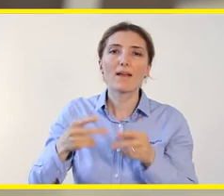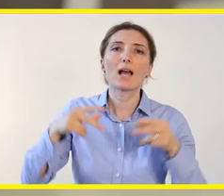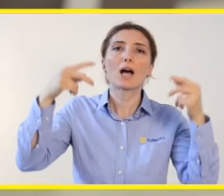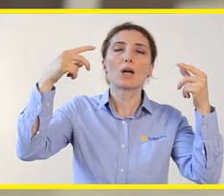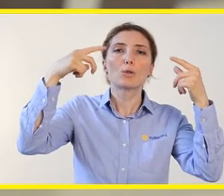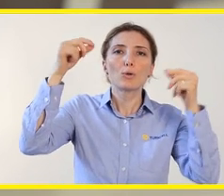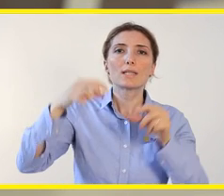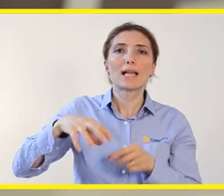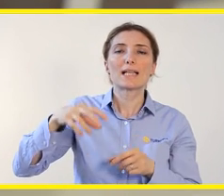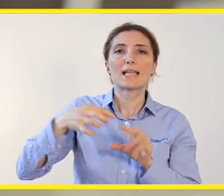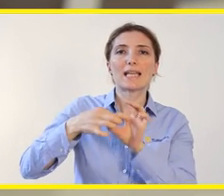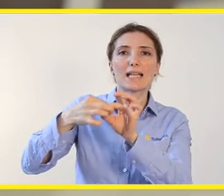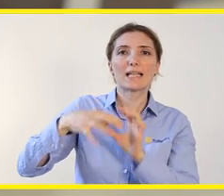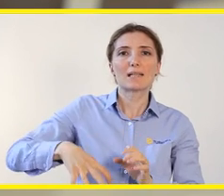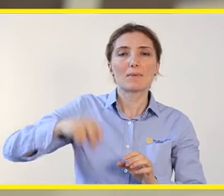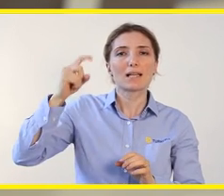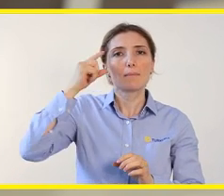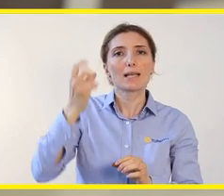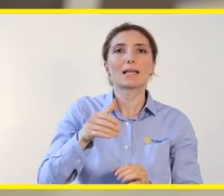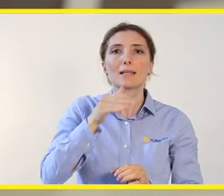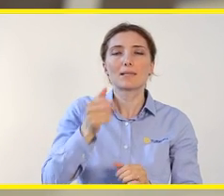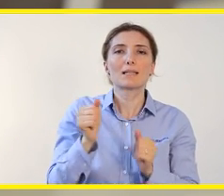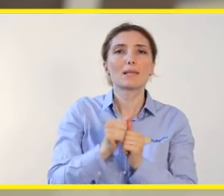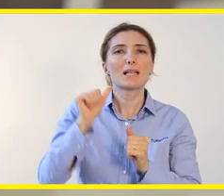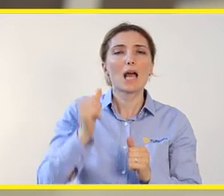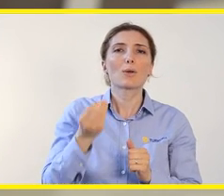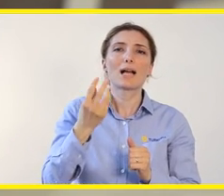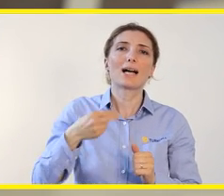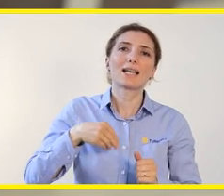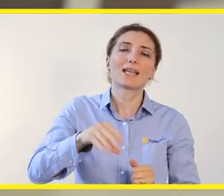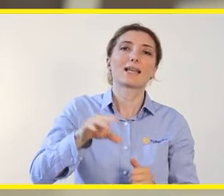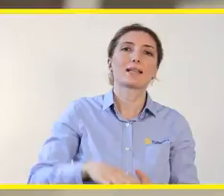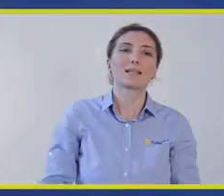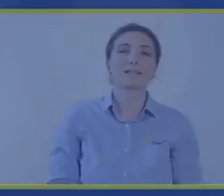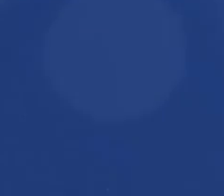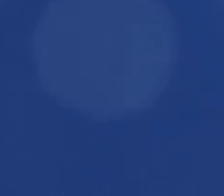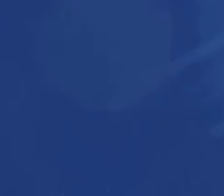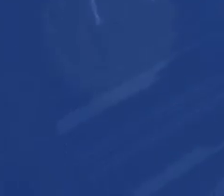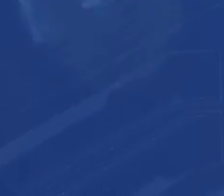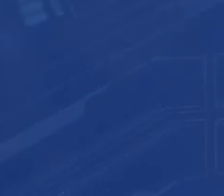turkcell.com.tr'den ve Turkcell İletişim Merkezlerine ulaşabilirsiniz. Birlikte her gün daha iyi.